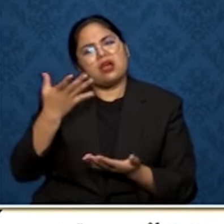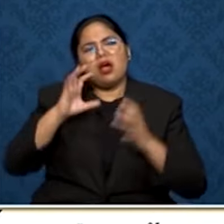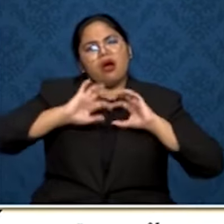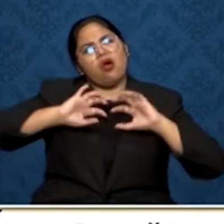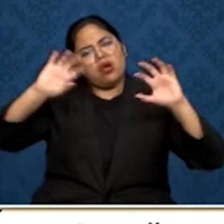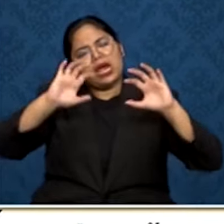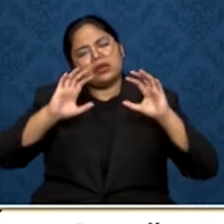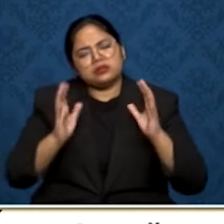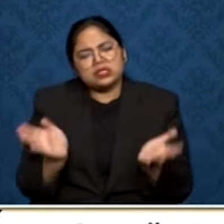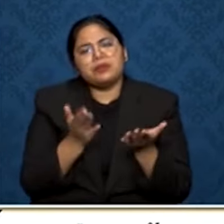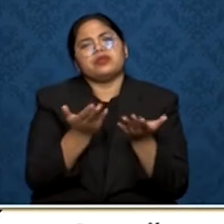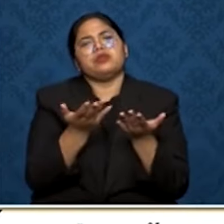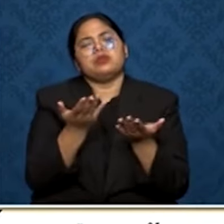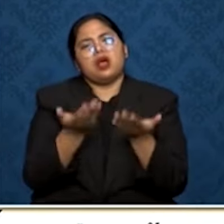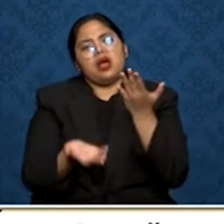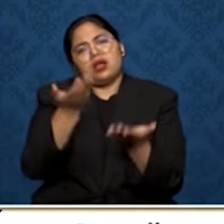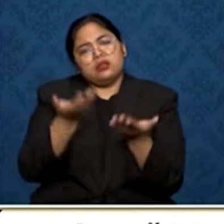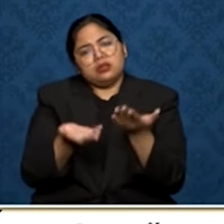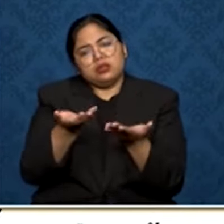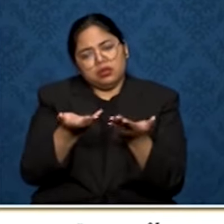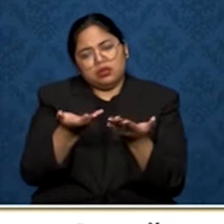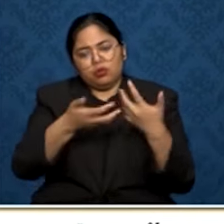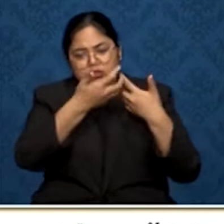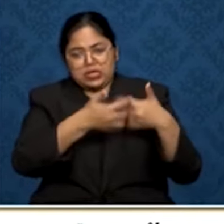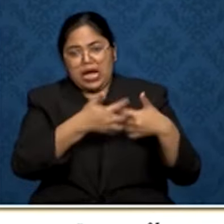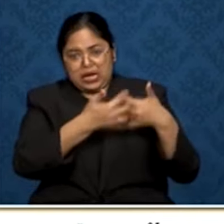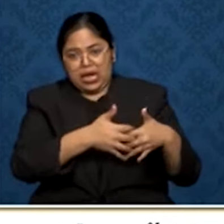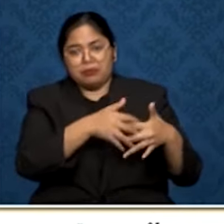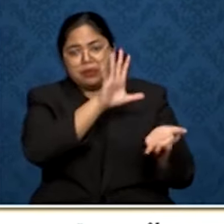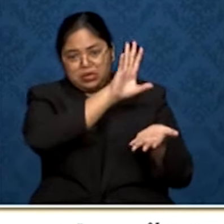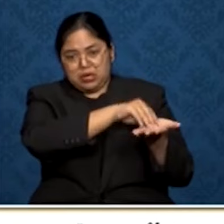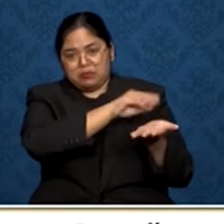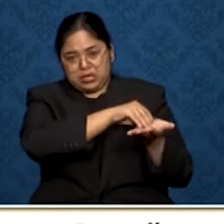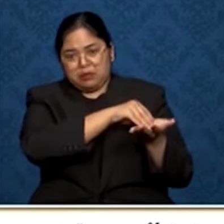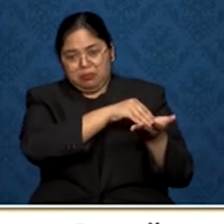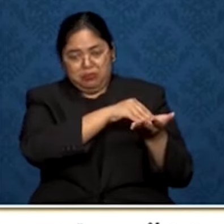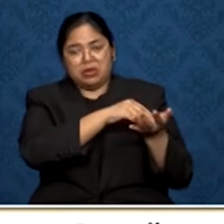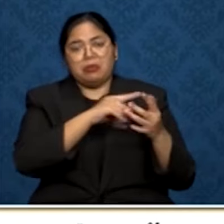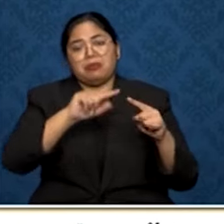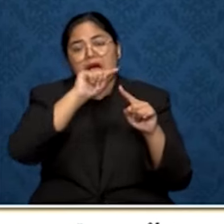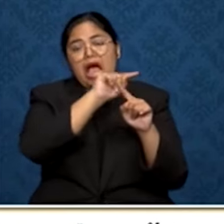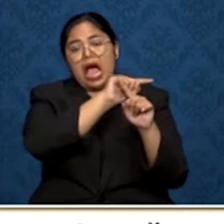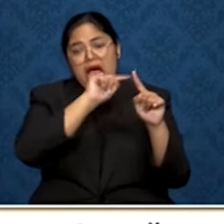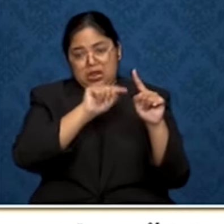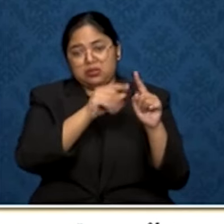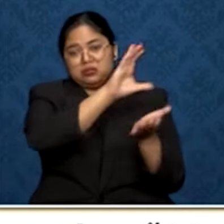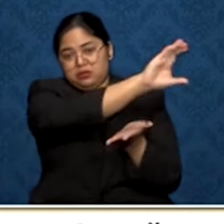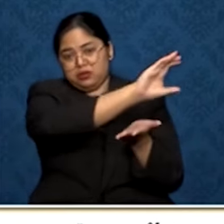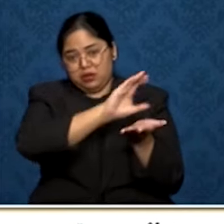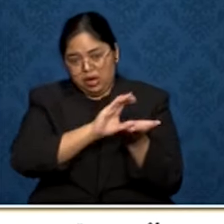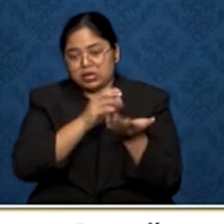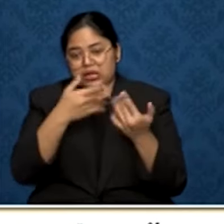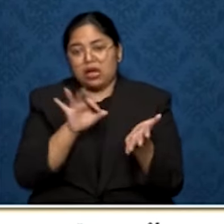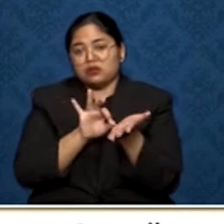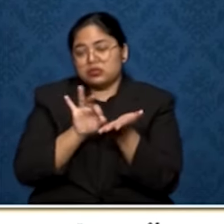อุดหนูนหรอเราจะเอางประมาณที่อุตสาหกรรมสราง เราเก็บส่วนแบ่งคๆ เลาเบีรไครับซือเกมเทาไห่ แลวก็